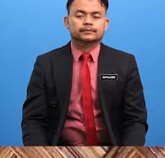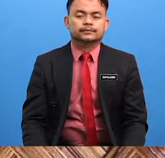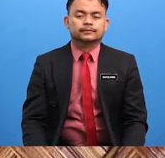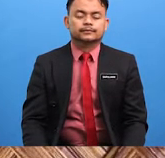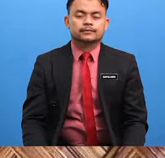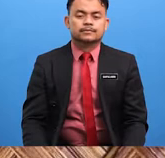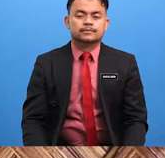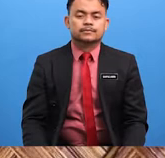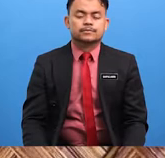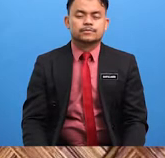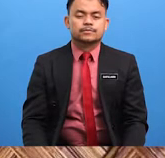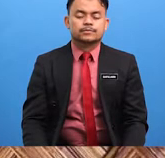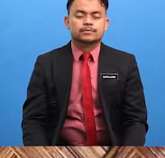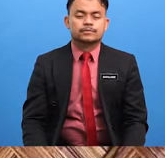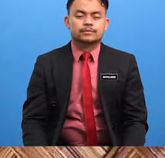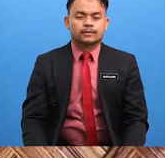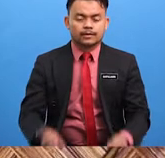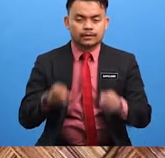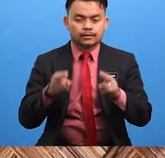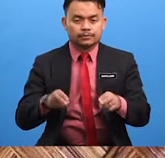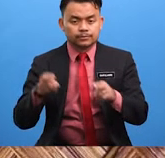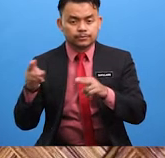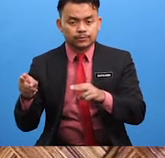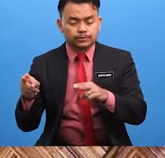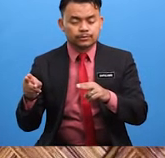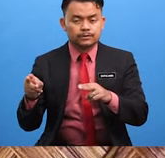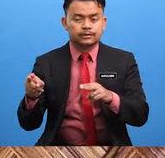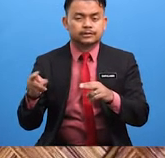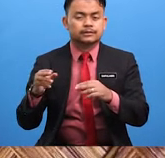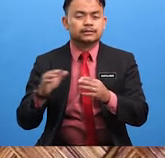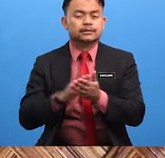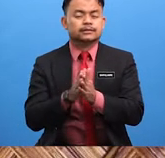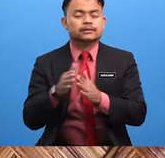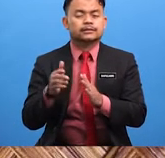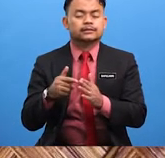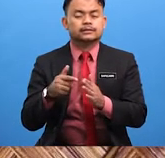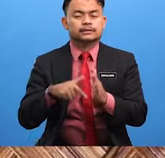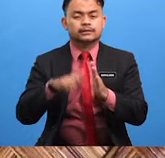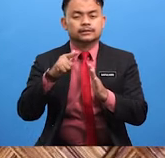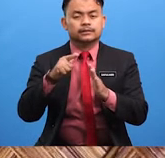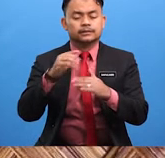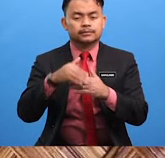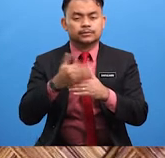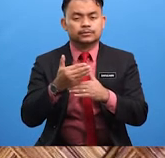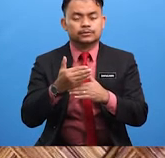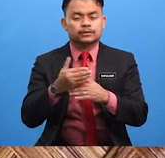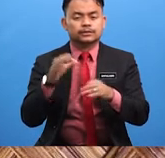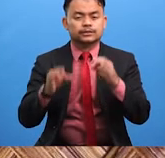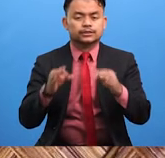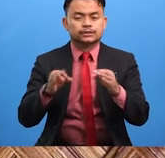mudah patah. Proses menjangka akan menjadi lebih mudah apabila daun tersebut menjadi